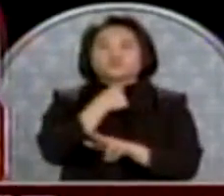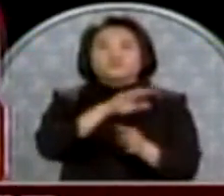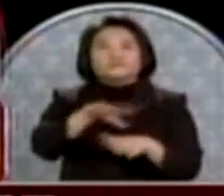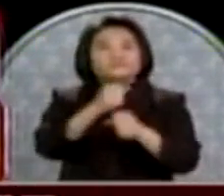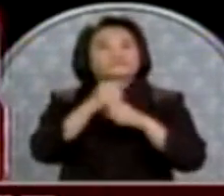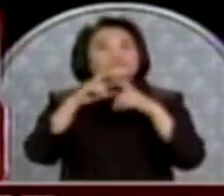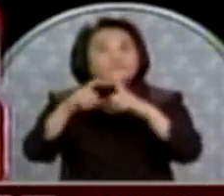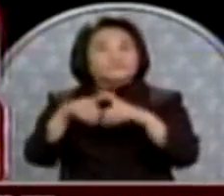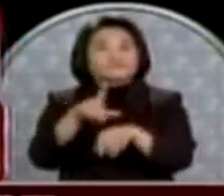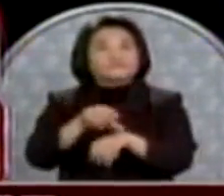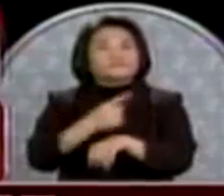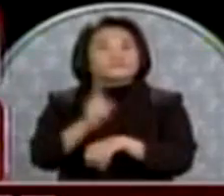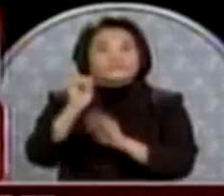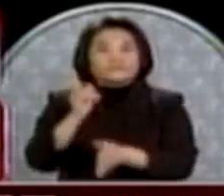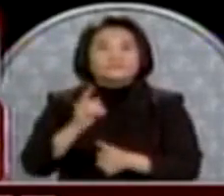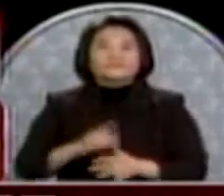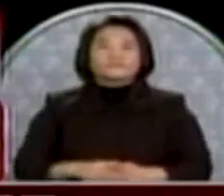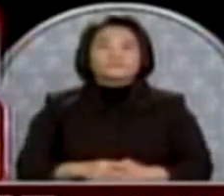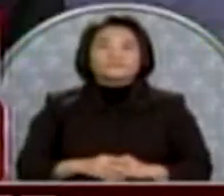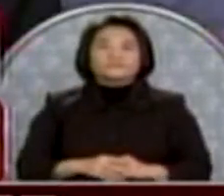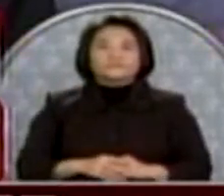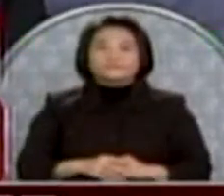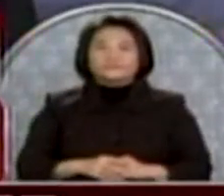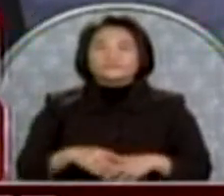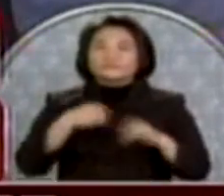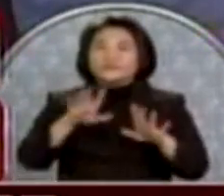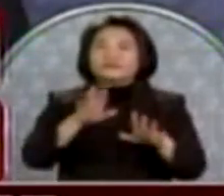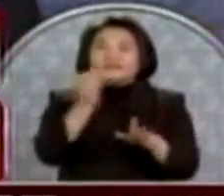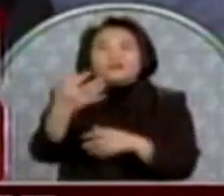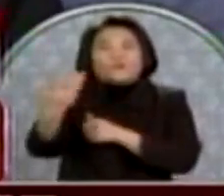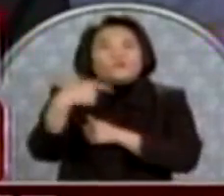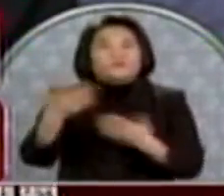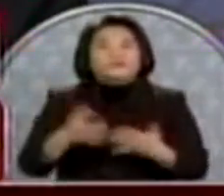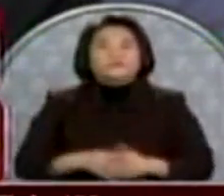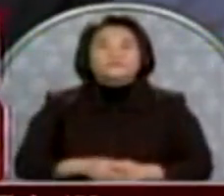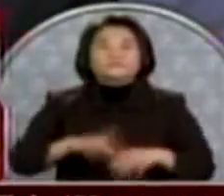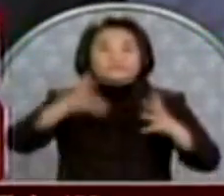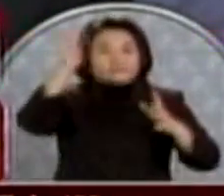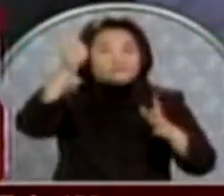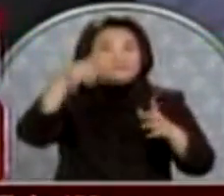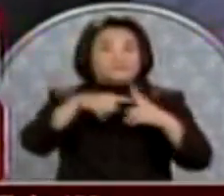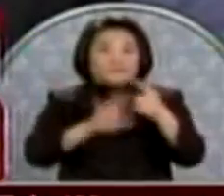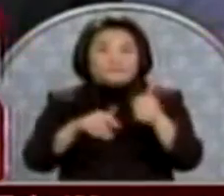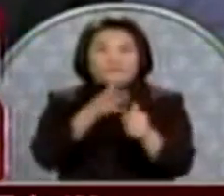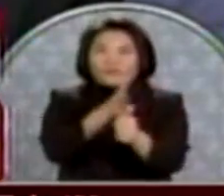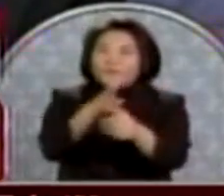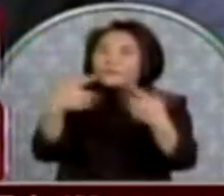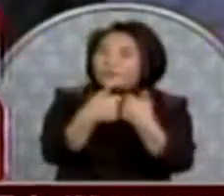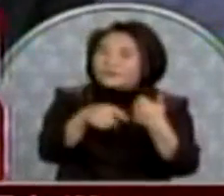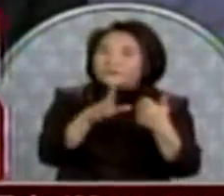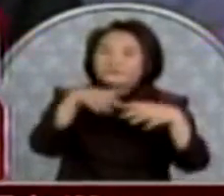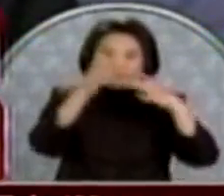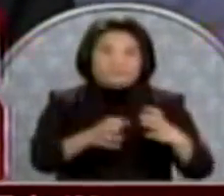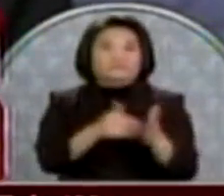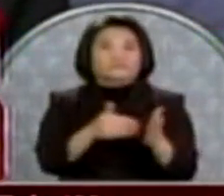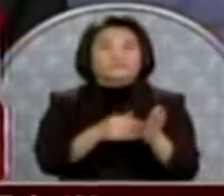请马英九先生回答，时间是1分30秒。 谢谢台全问这个问题。总统府人权咨询委员会的